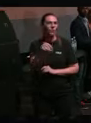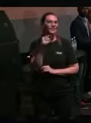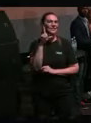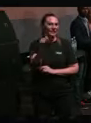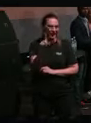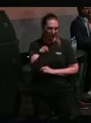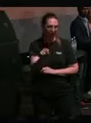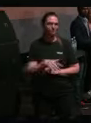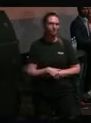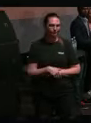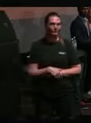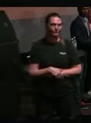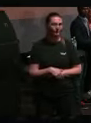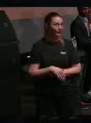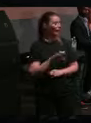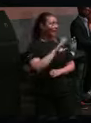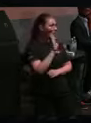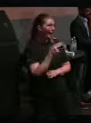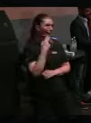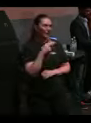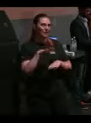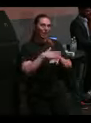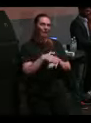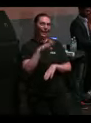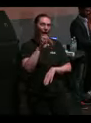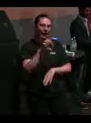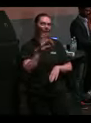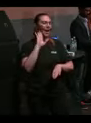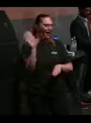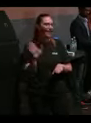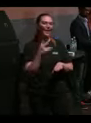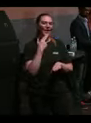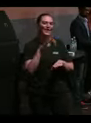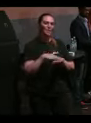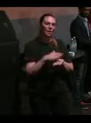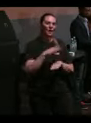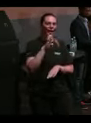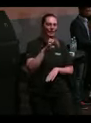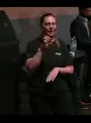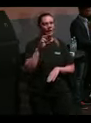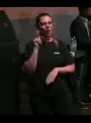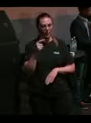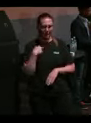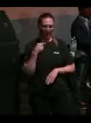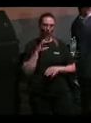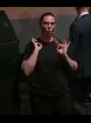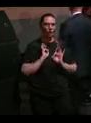pilot. Hei, jeg heter Marte Eide Klovning. Hei, jeg heter Marte Eide Klovning, og jeg ordfører på